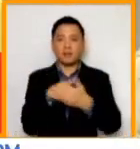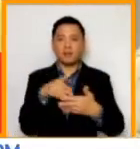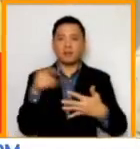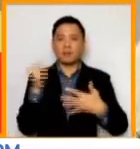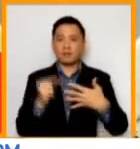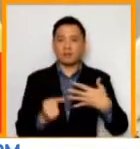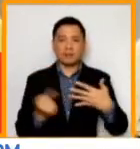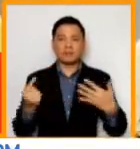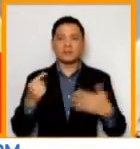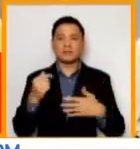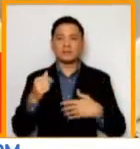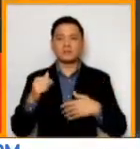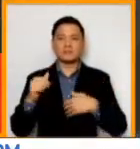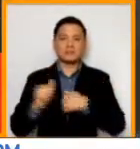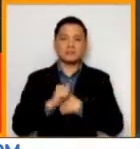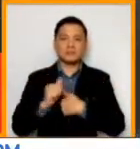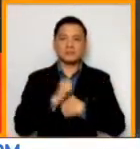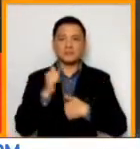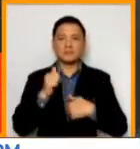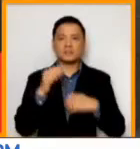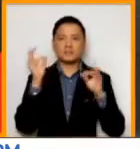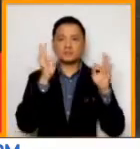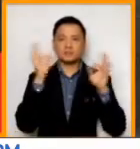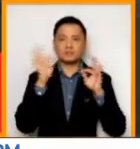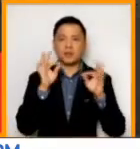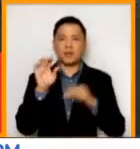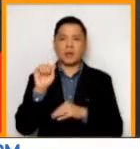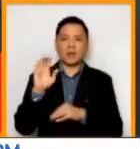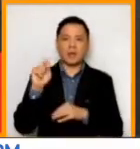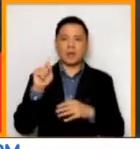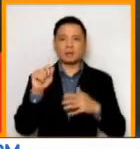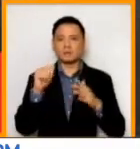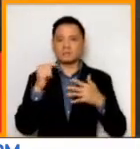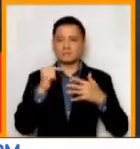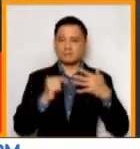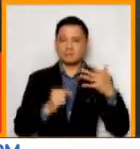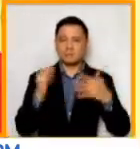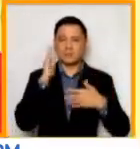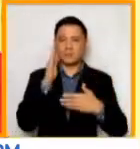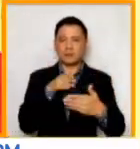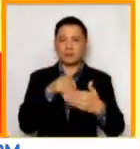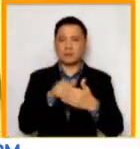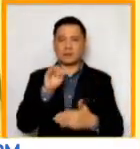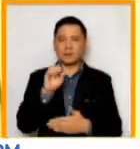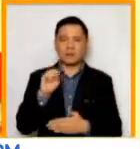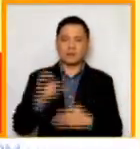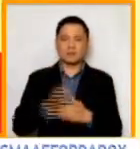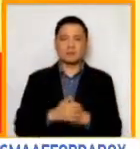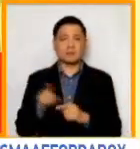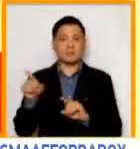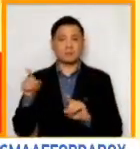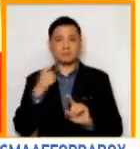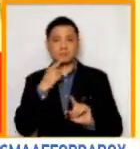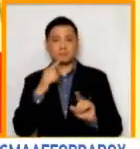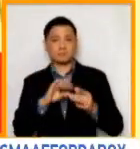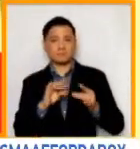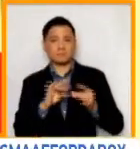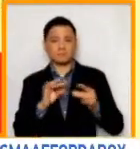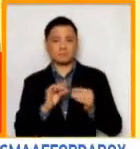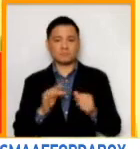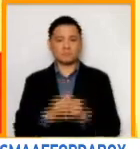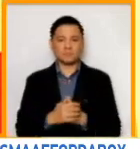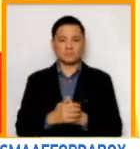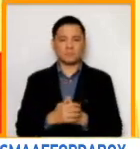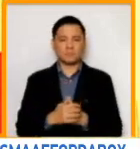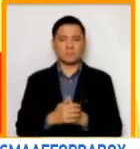hindi na dumadalo sa pagdinig. Pero itinanggi ni Cannon na nagtatago siya. Hindi po ma'am, na walang po ako ng trabaho dito. Tapos